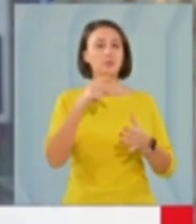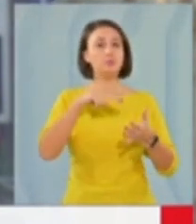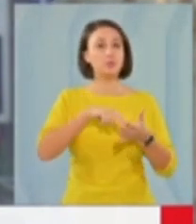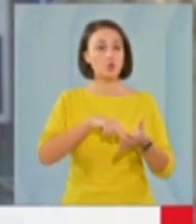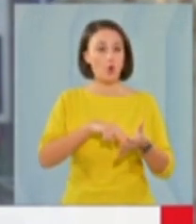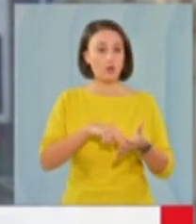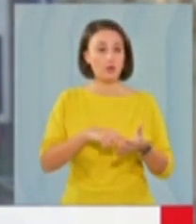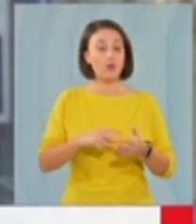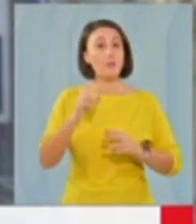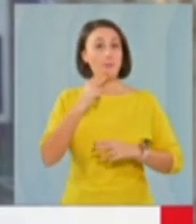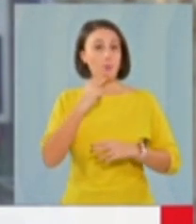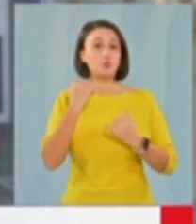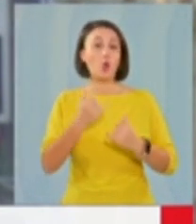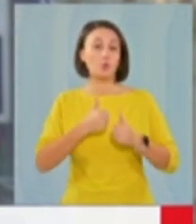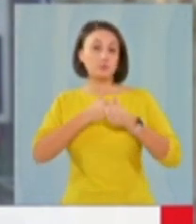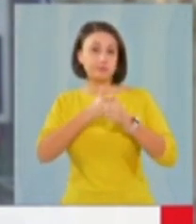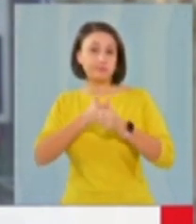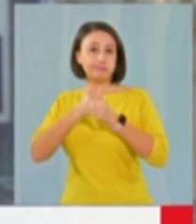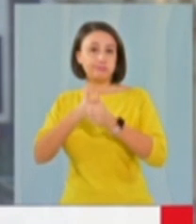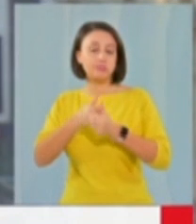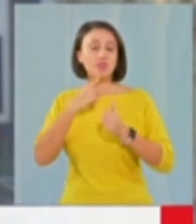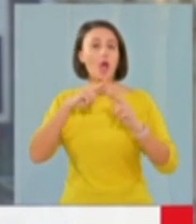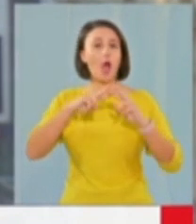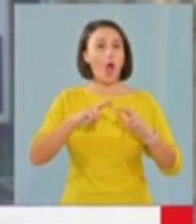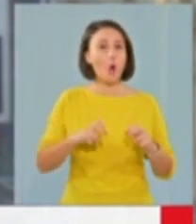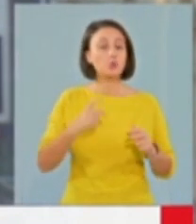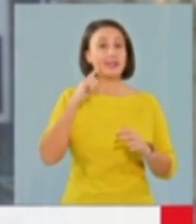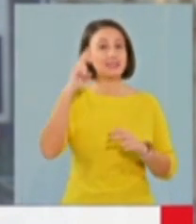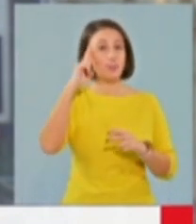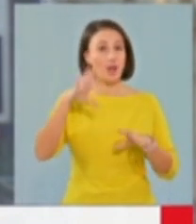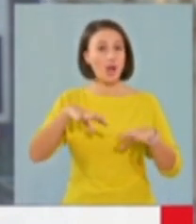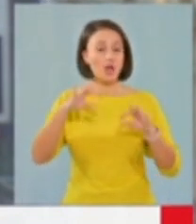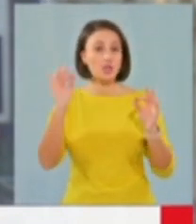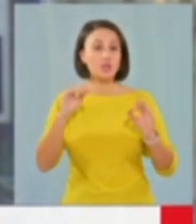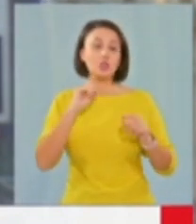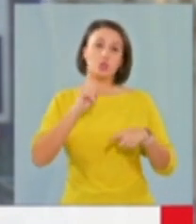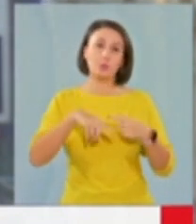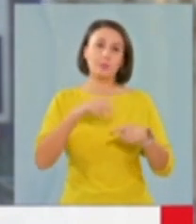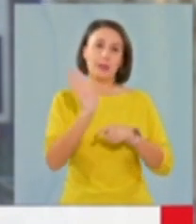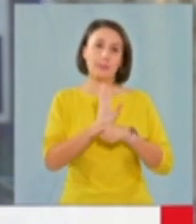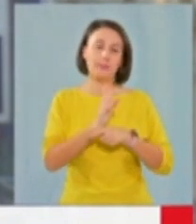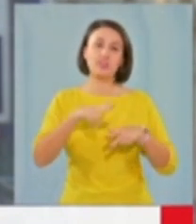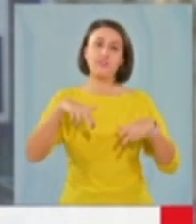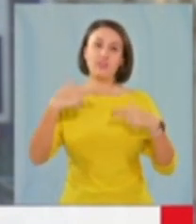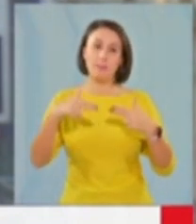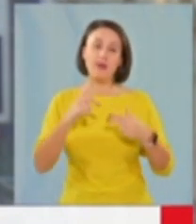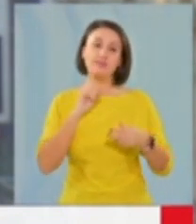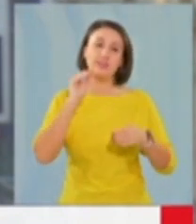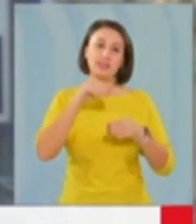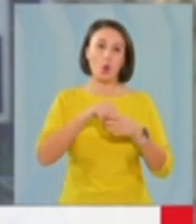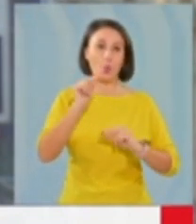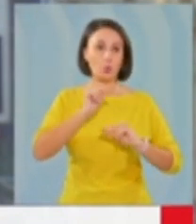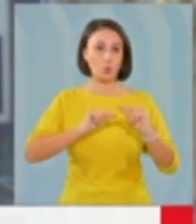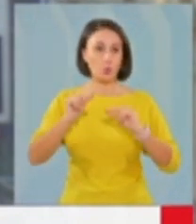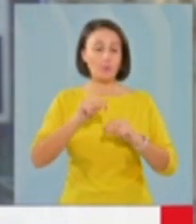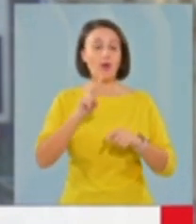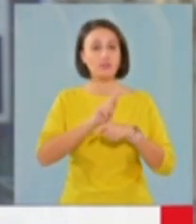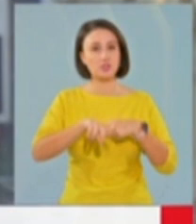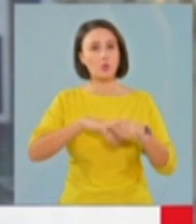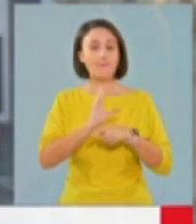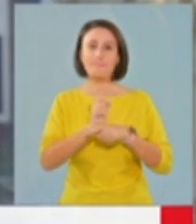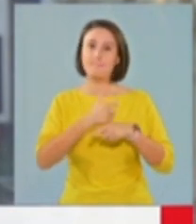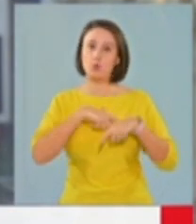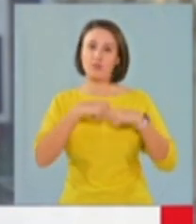picioare. Polițiștii sunt acum pe urmele bătăușilor, pe care speră să-i identifice în urma imaginilor filmate în interiorul clubului. Atenție,